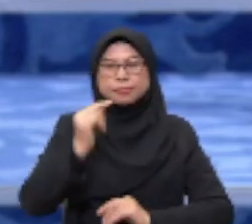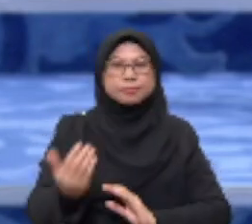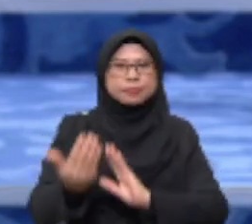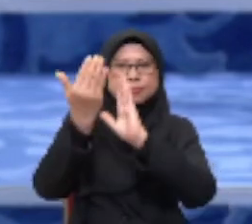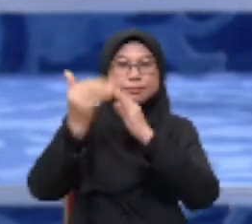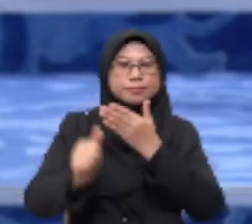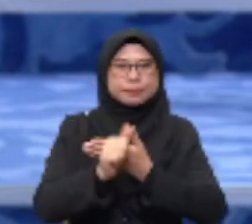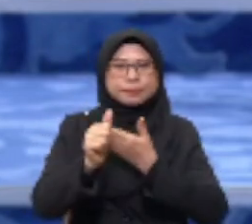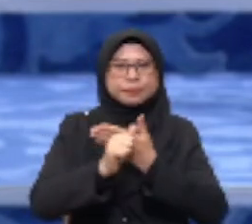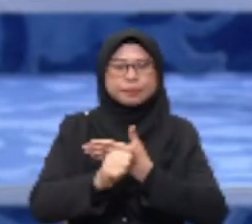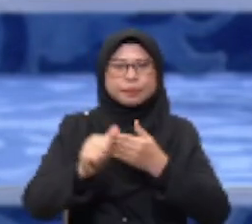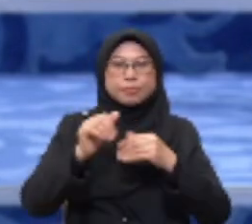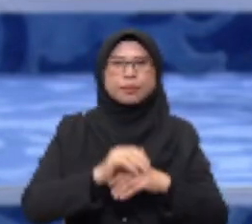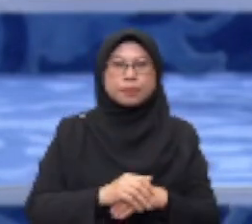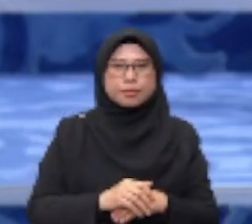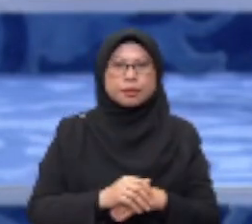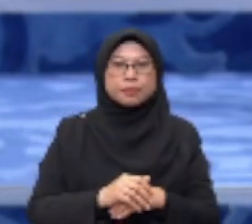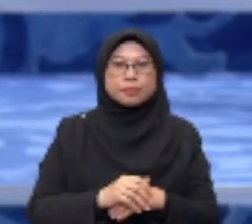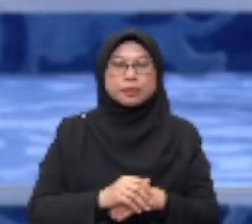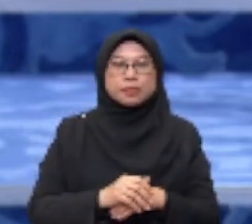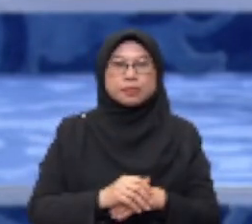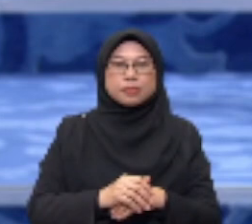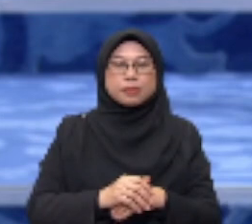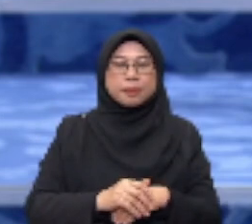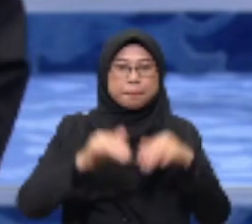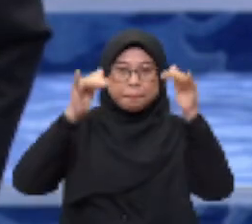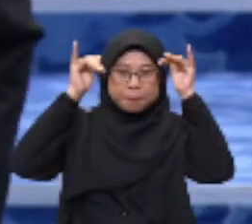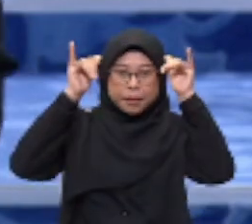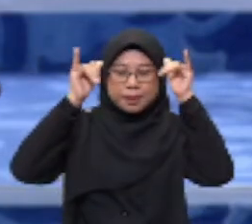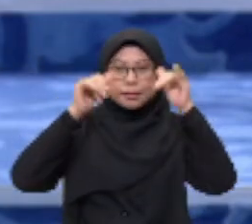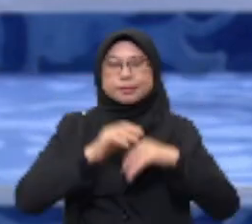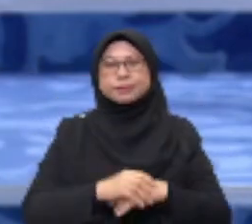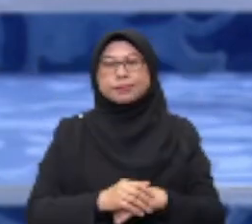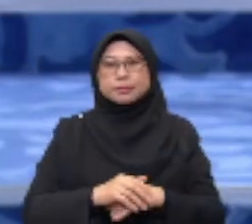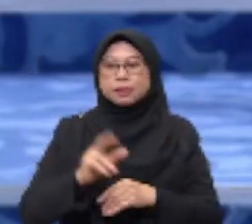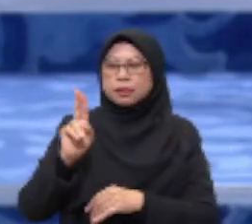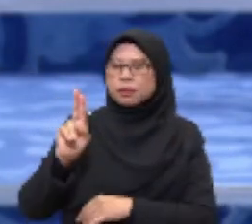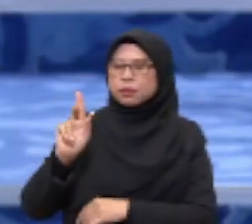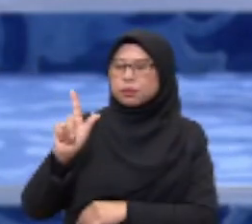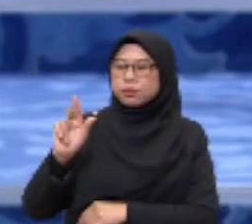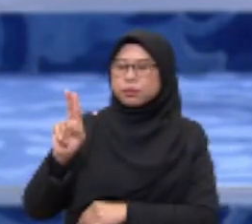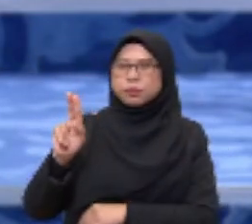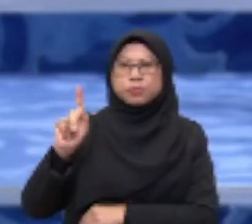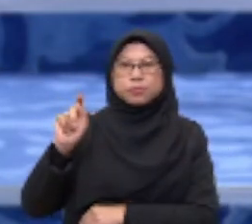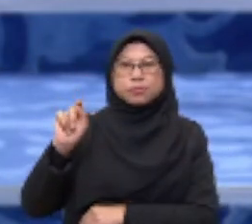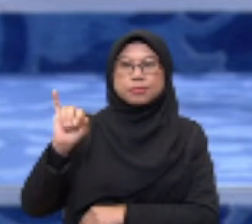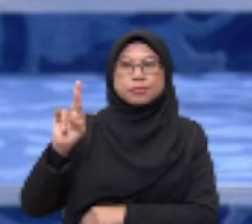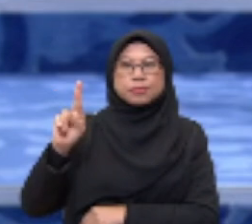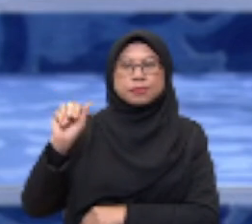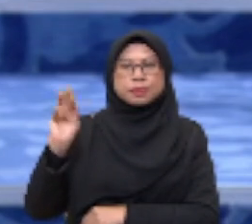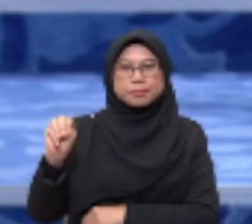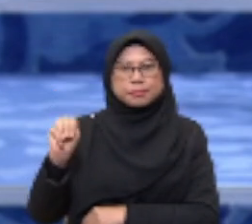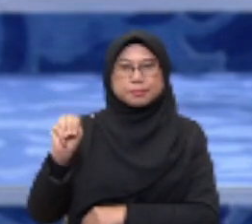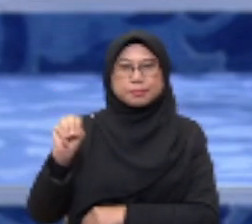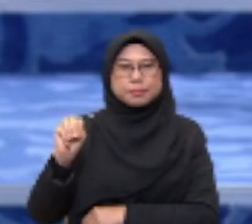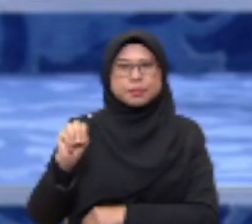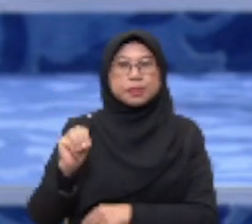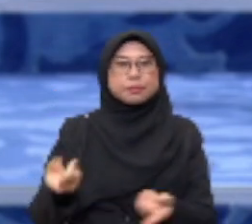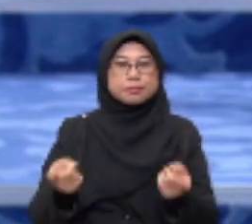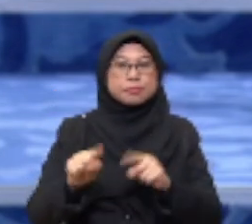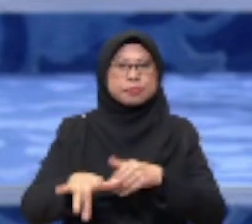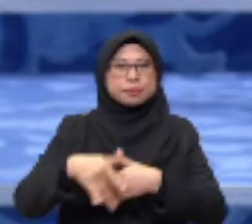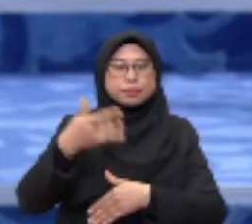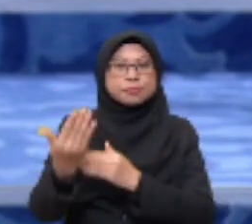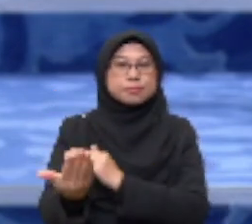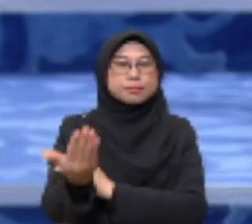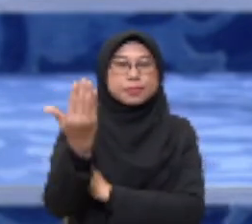ancaman pengganas dan sebagainya. Kalau kes Ulu Tiram ini, Yang Berhormat, insiden itu awal pagi